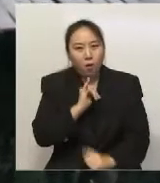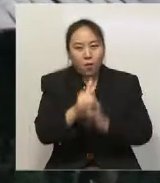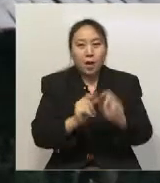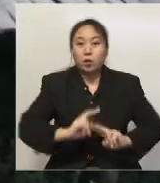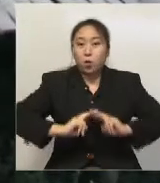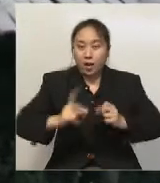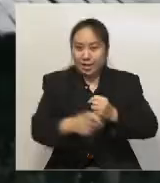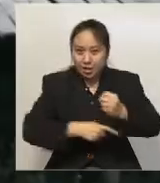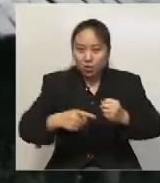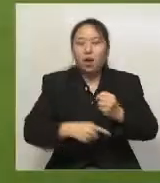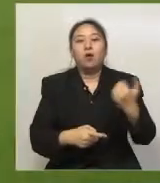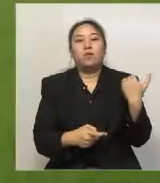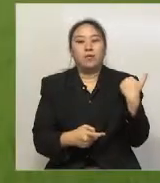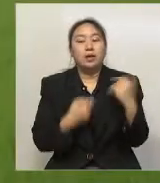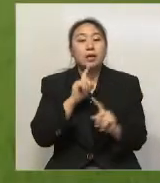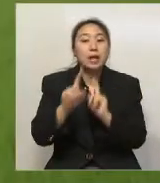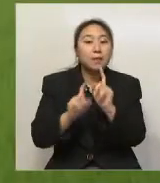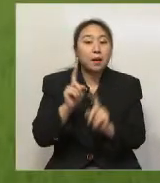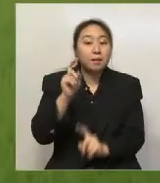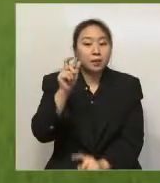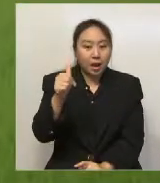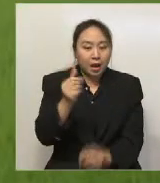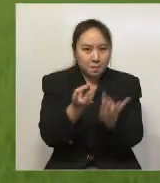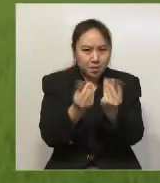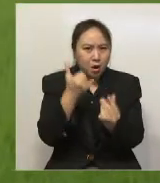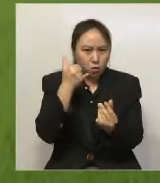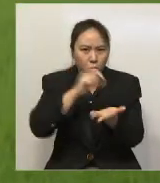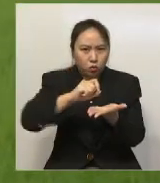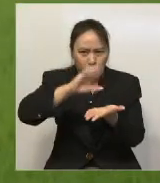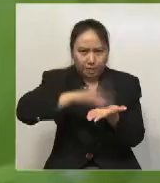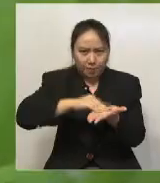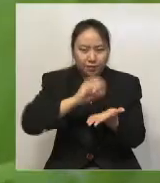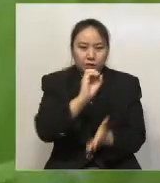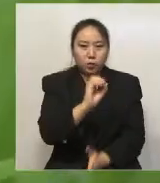ข้าวด้วยตัวเองด้วยนะครับสอบถามเพิ่มเติมนะครับรายละเอียดจดเบอร์ไว้เลยนะฮะ